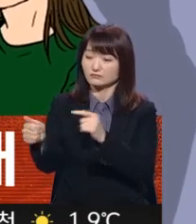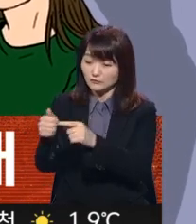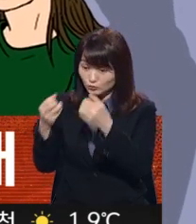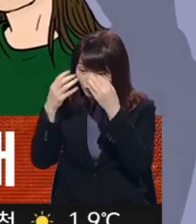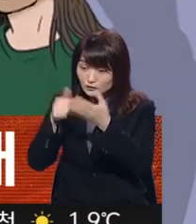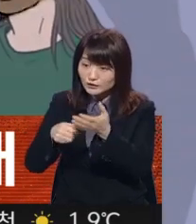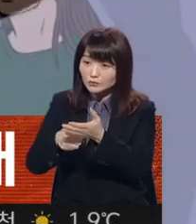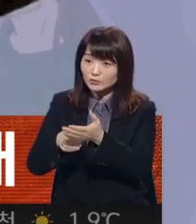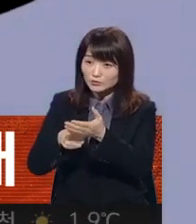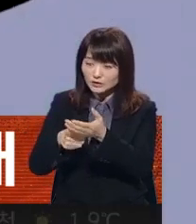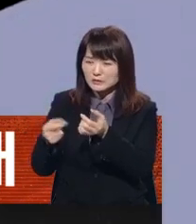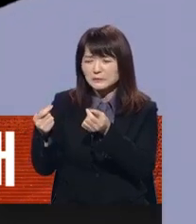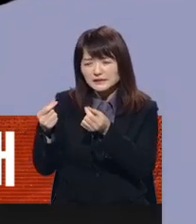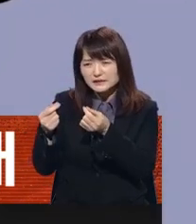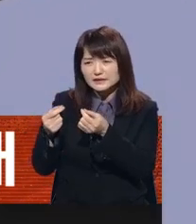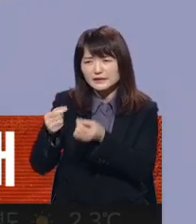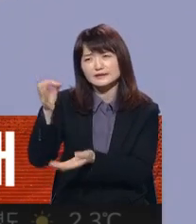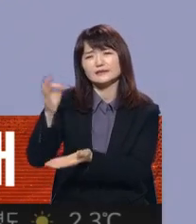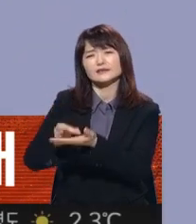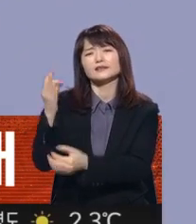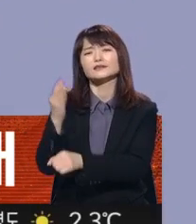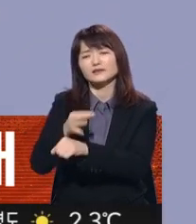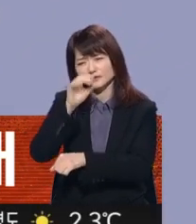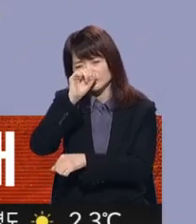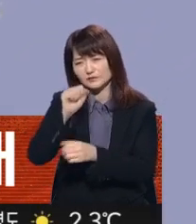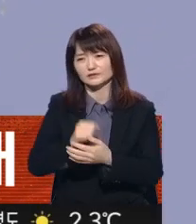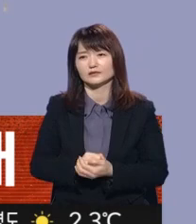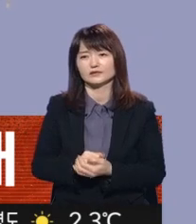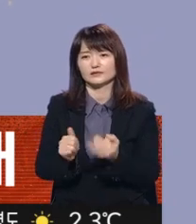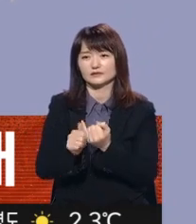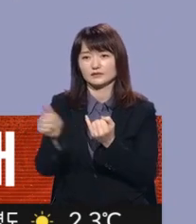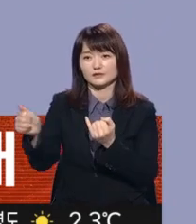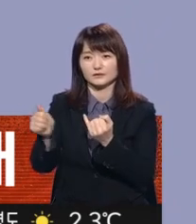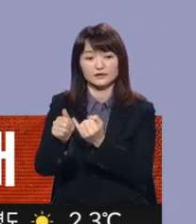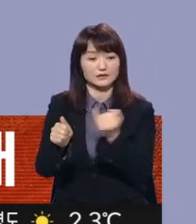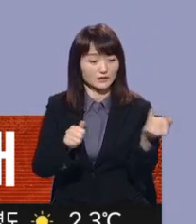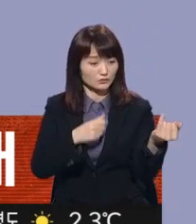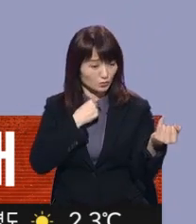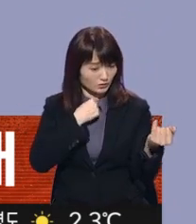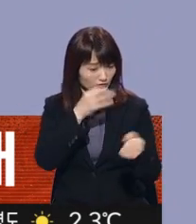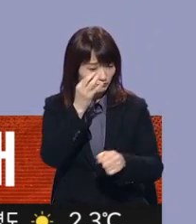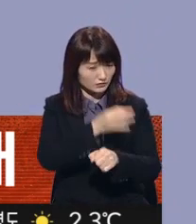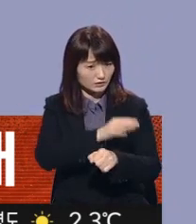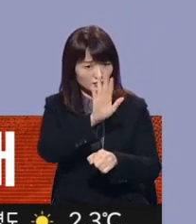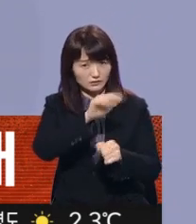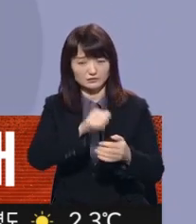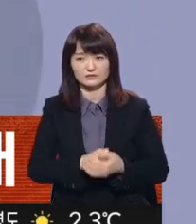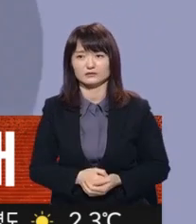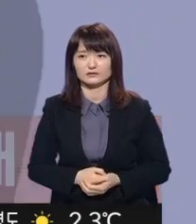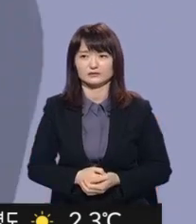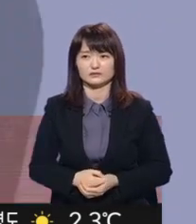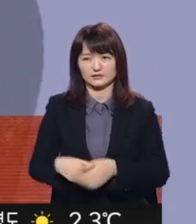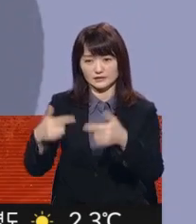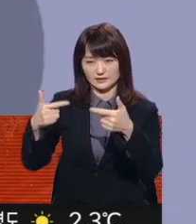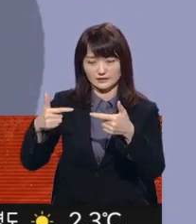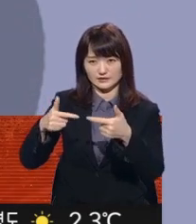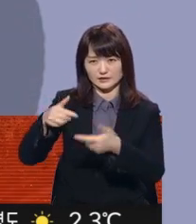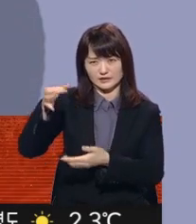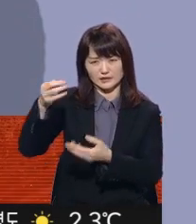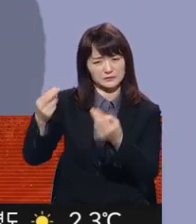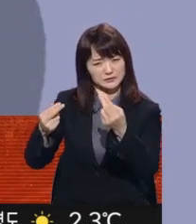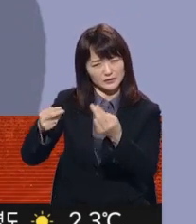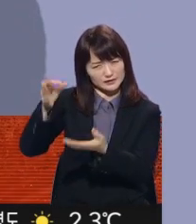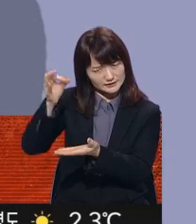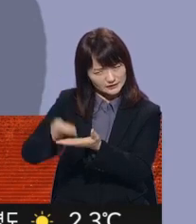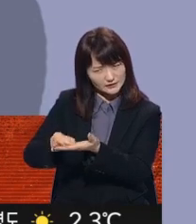샀다면서 좋아만 했다고 합니다. 이처럼 남편은 아내가 원하는 걸 안 사주는 건 아니지만 항상 가성비만 따져서 너무 기분이